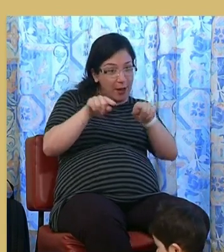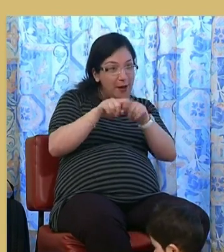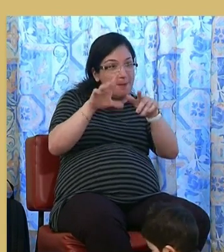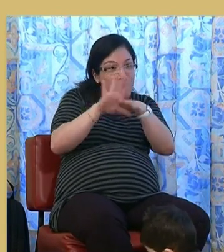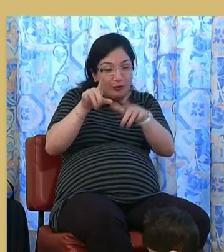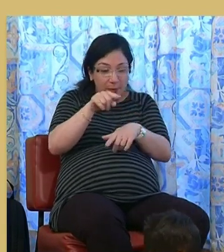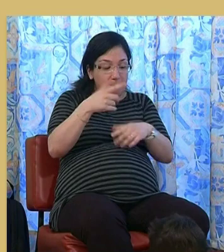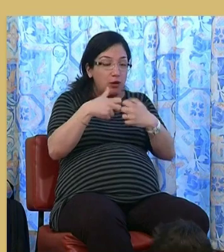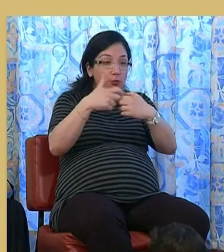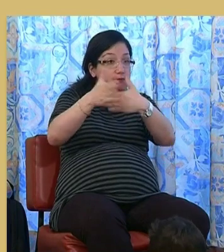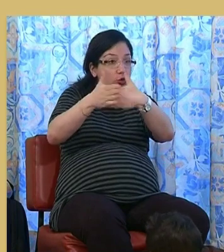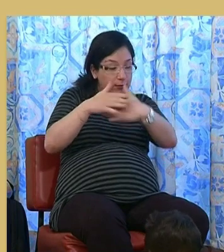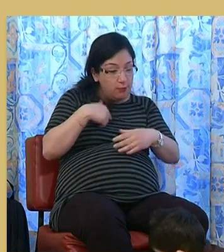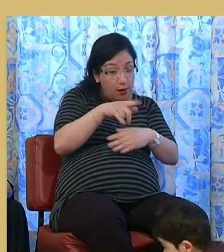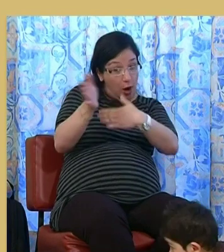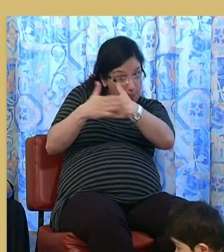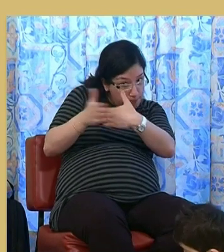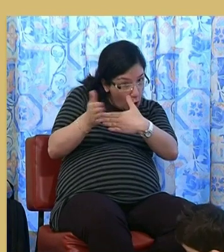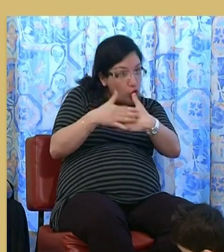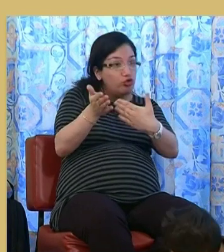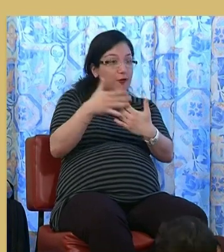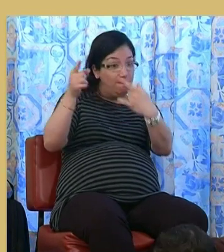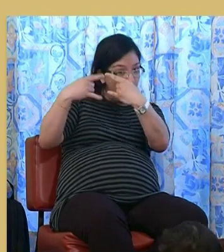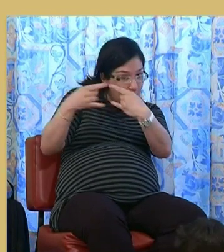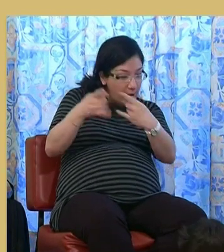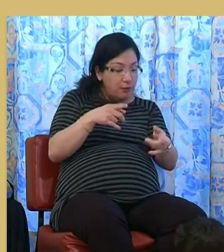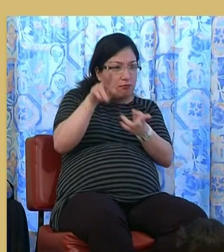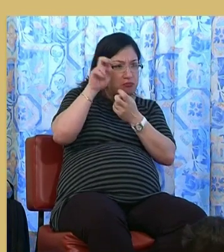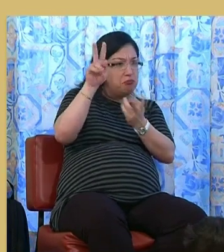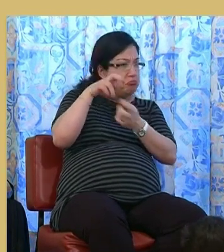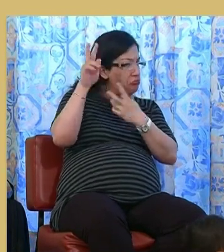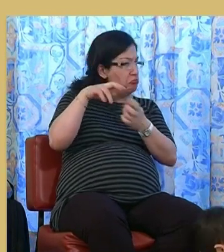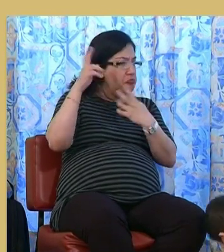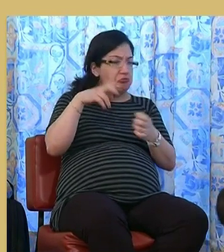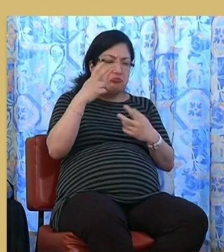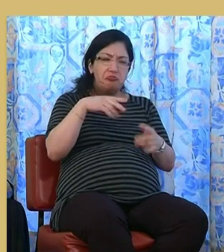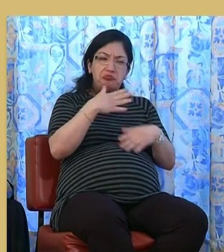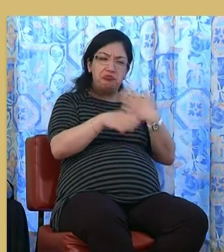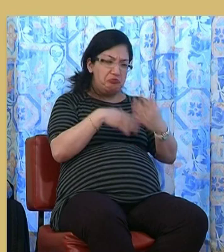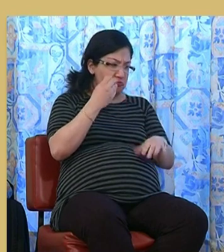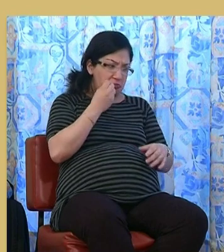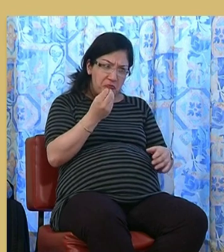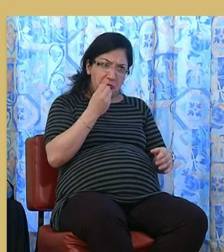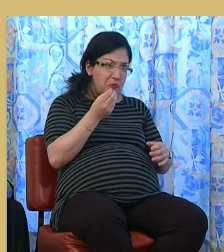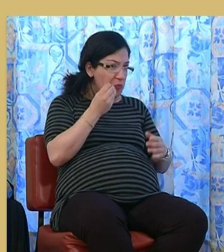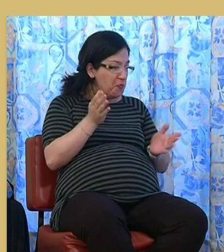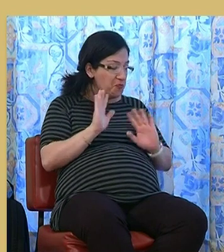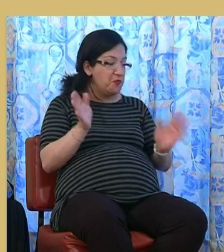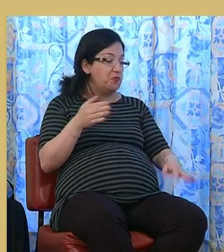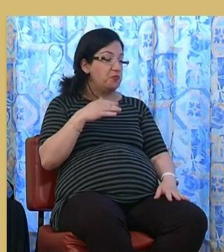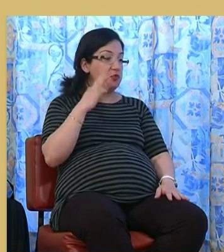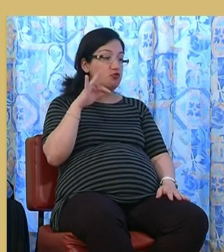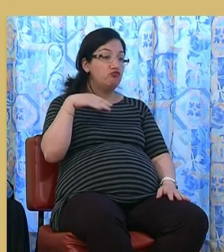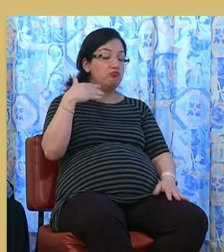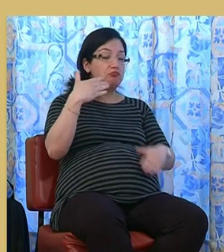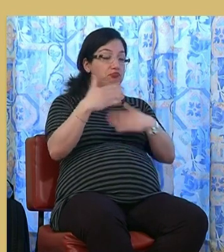lui expliquait, enfin, on lui commentait la porte, la fenêtre, toutes ces choses-là, en lui montrant les signes. Et